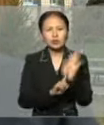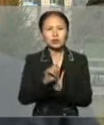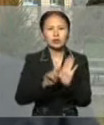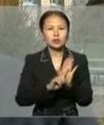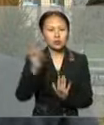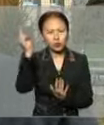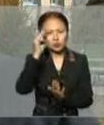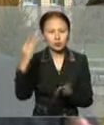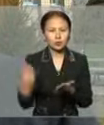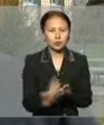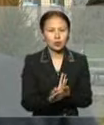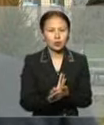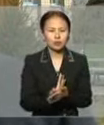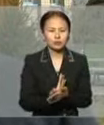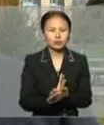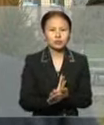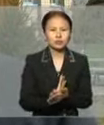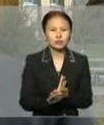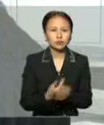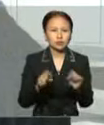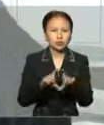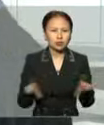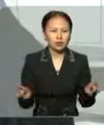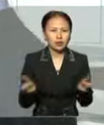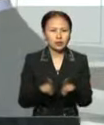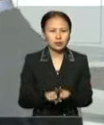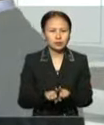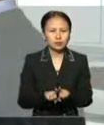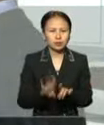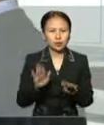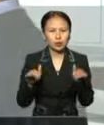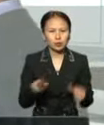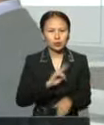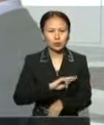bağdarlamasında bul jaŋa bir mektep retinde koleje jumıs isteytin boladı.